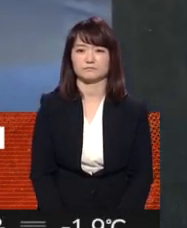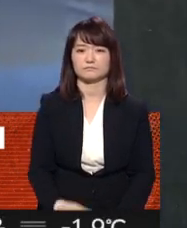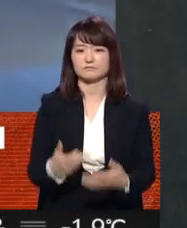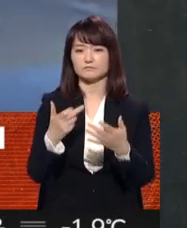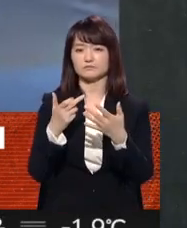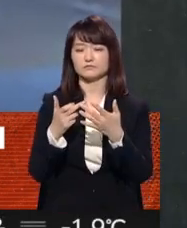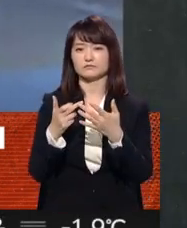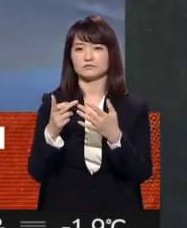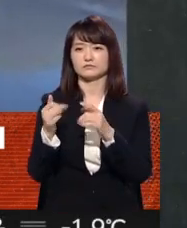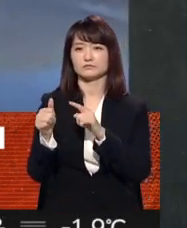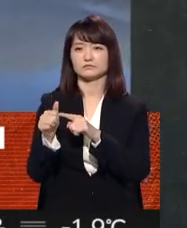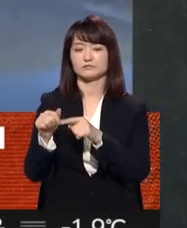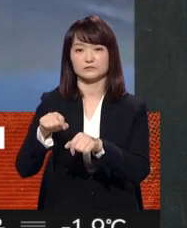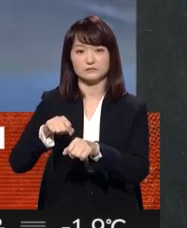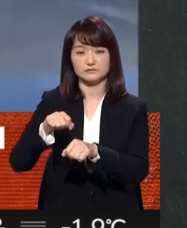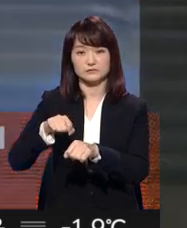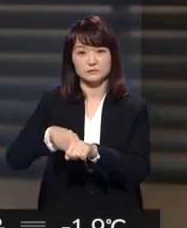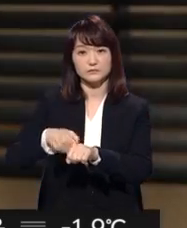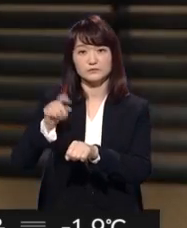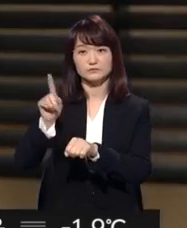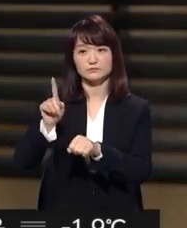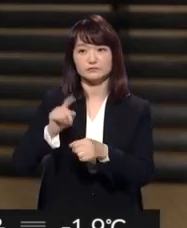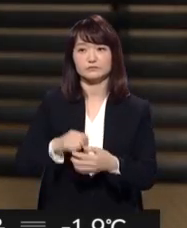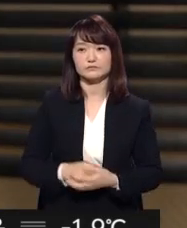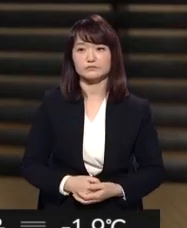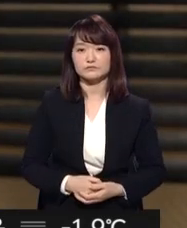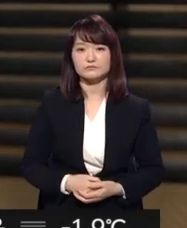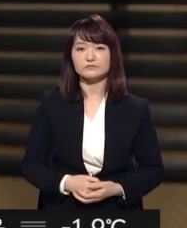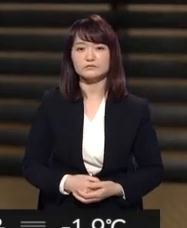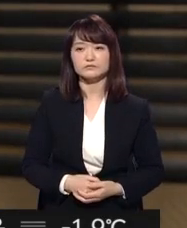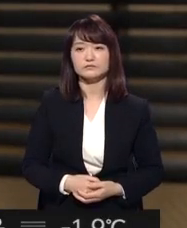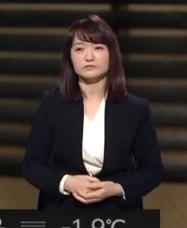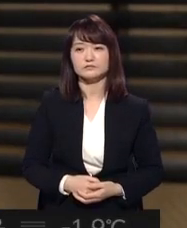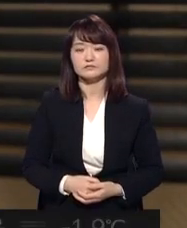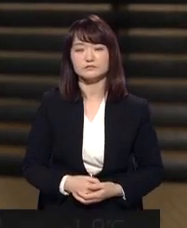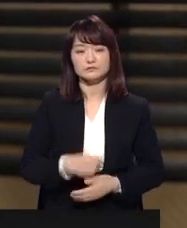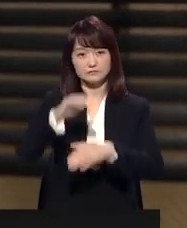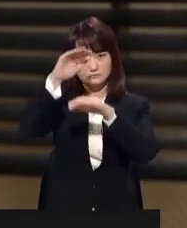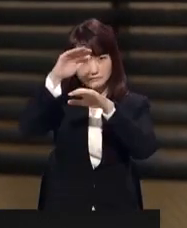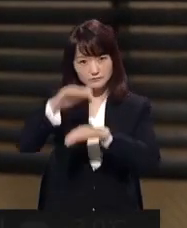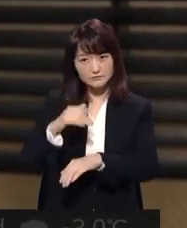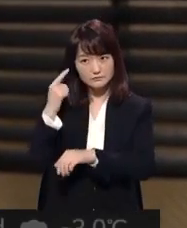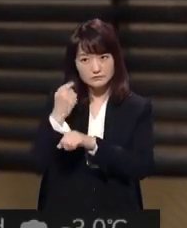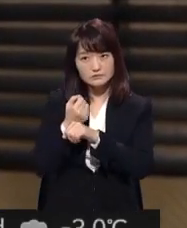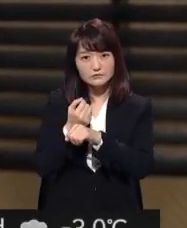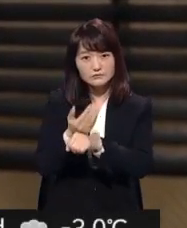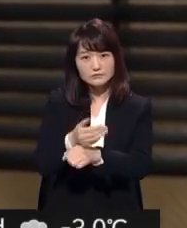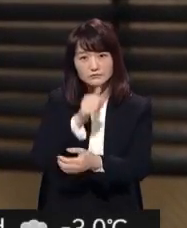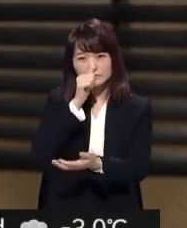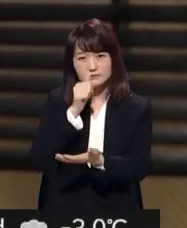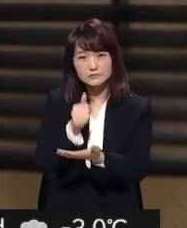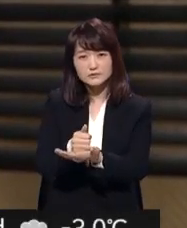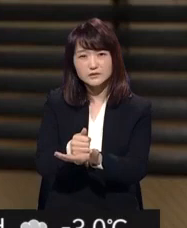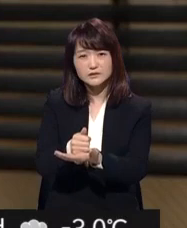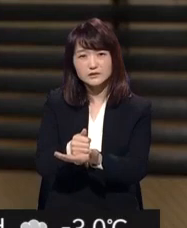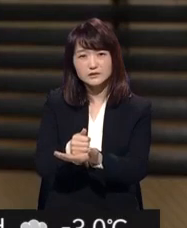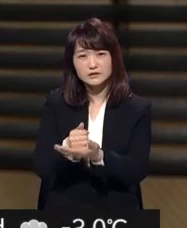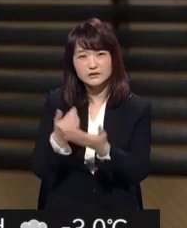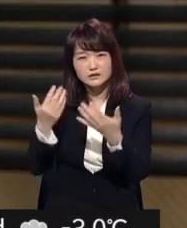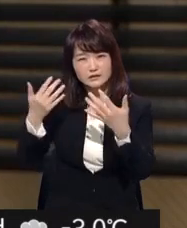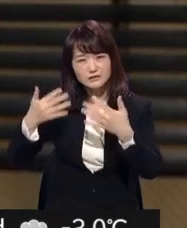막내 어떤 죄값을 받았습니까 여기까지 전해드린 거에 비해서 죄값이 좀 허무하게 느껴질